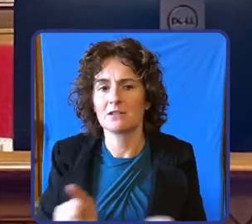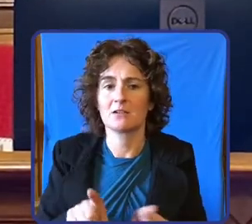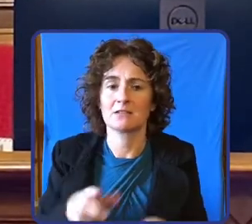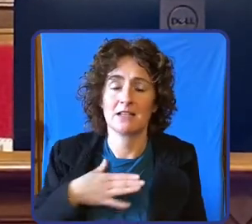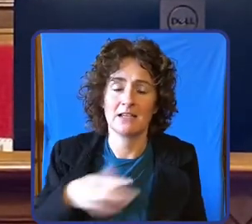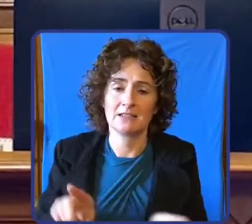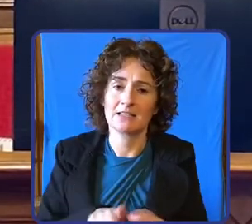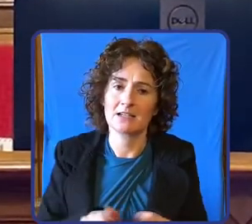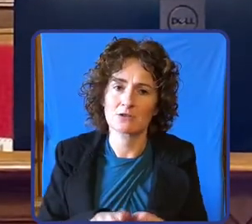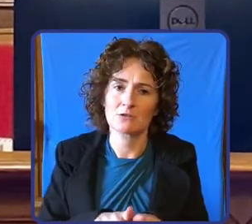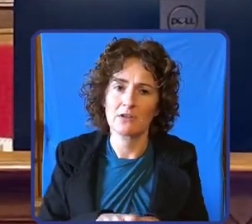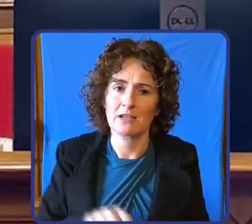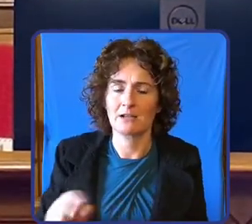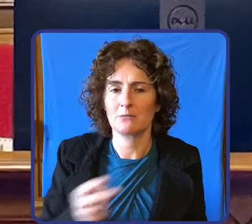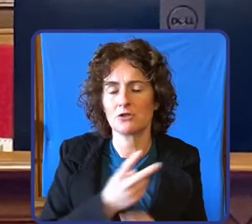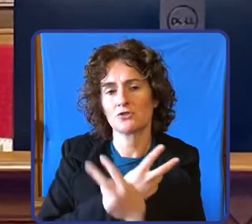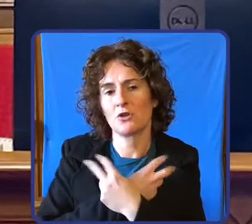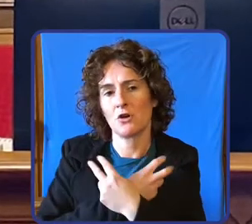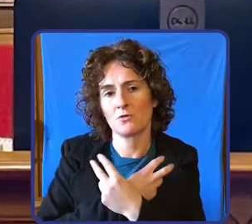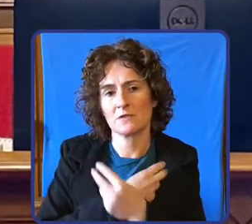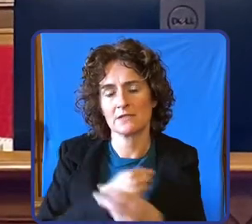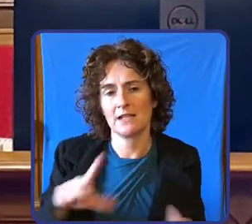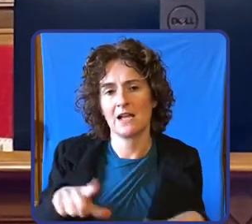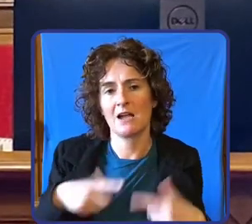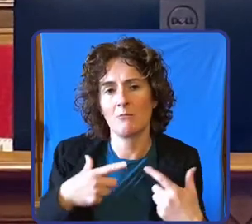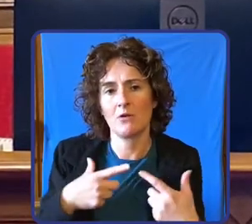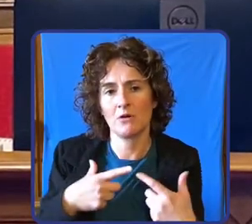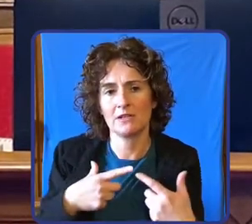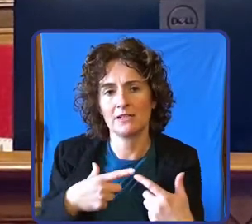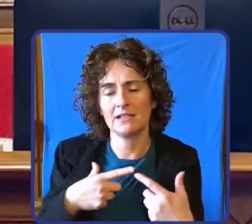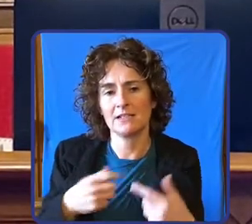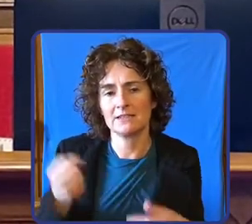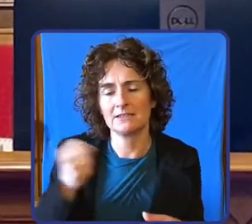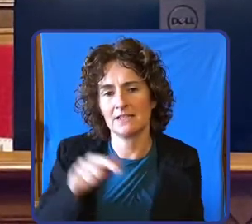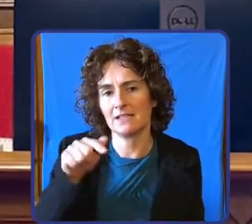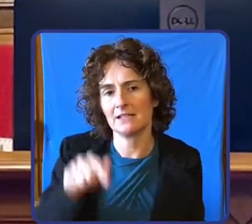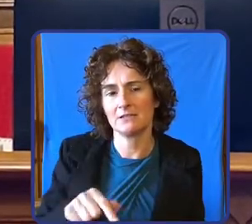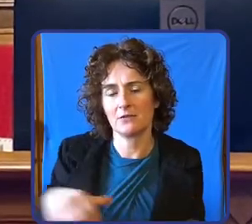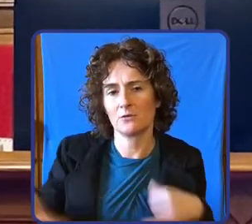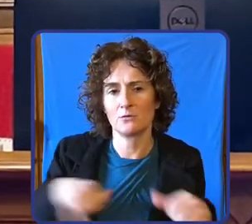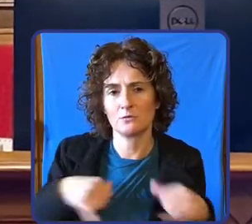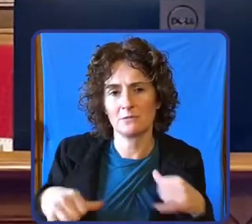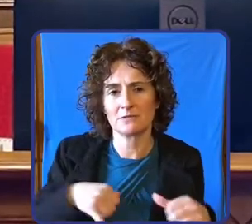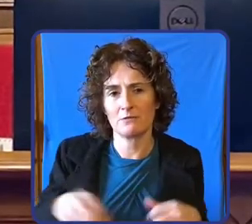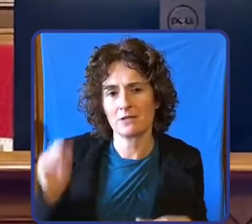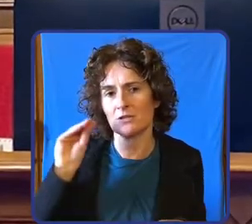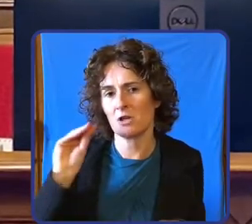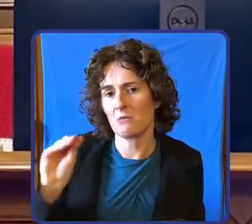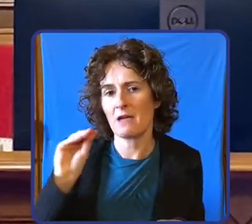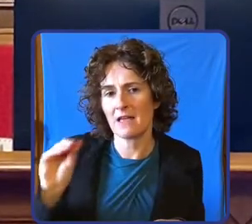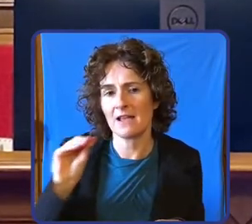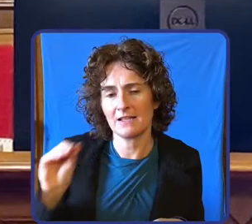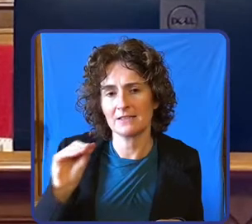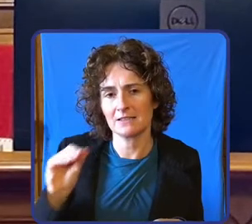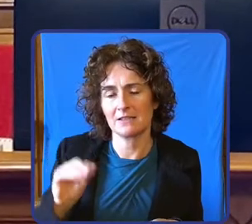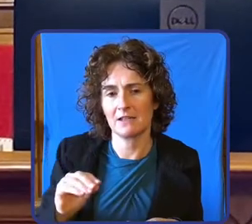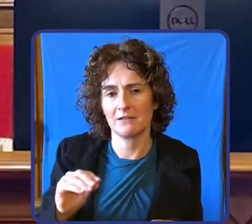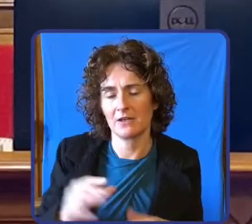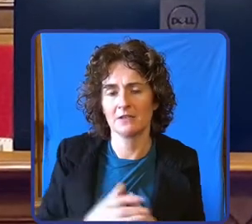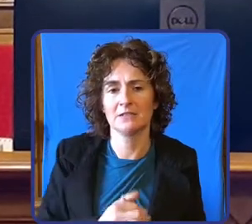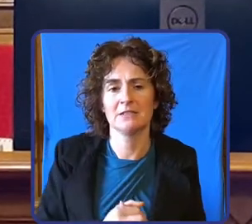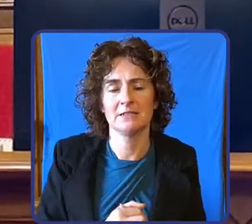könnyen lehet, hogy már 40 ezer sincs. Annak végtelen örülök, hogy ahogy a születések és halálozások számát említettem